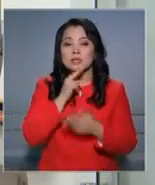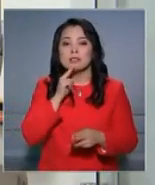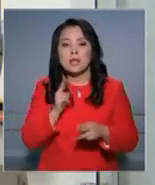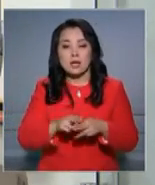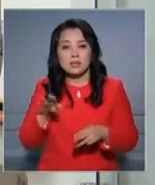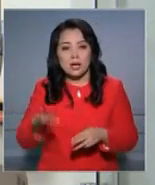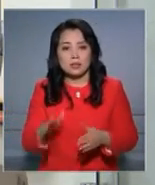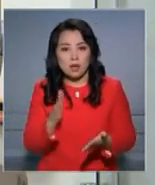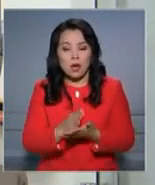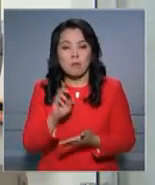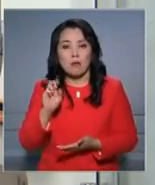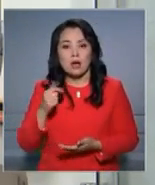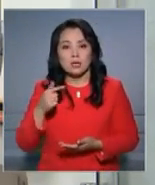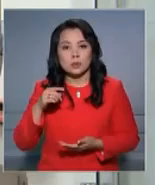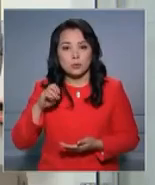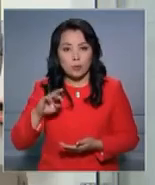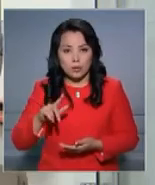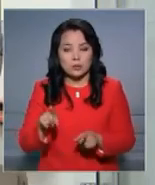бар, Бақытгүл,